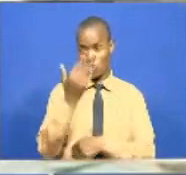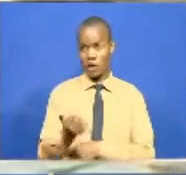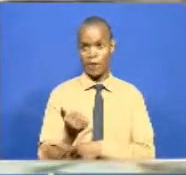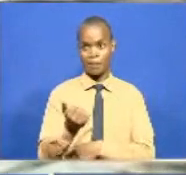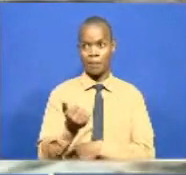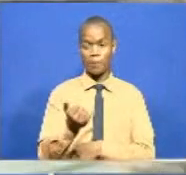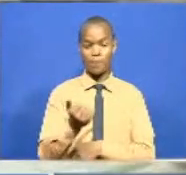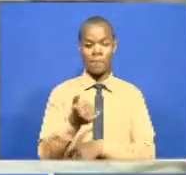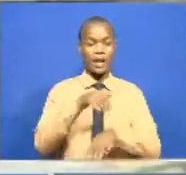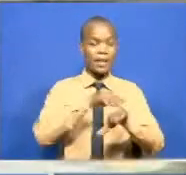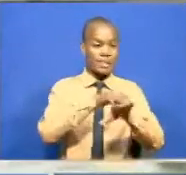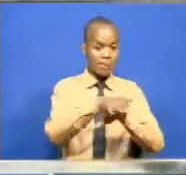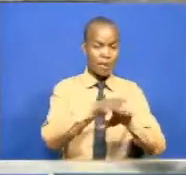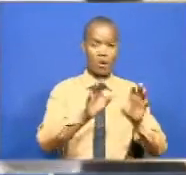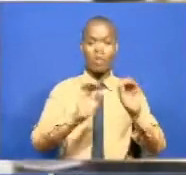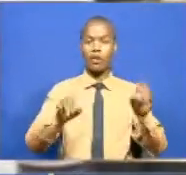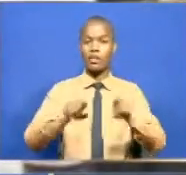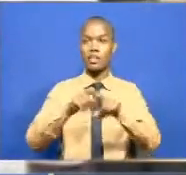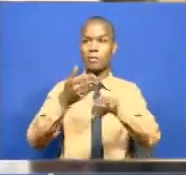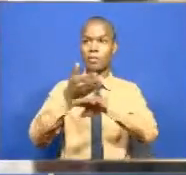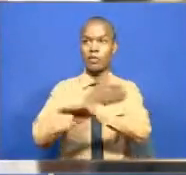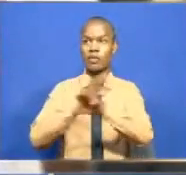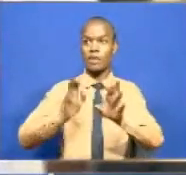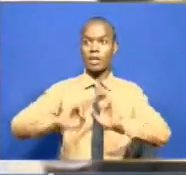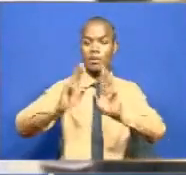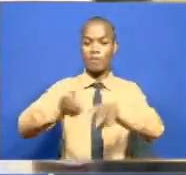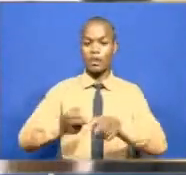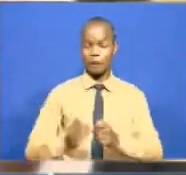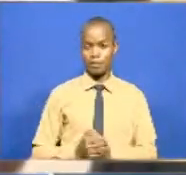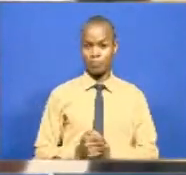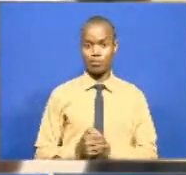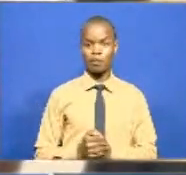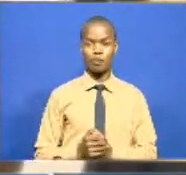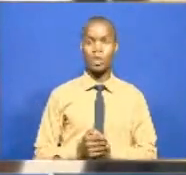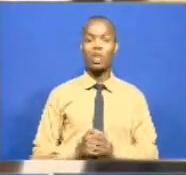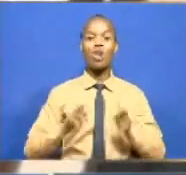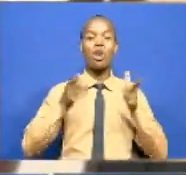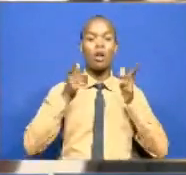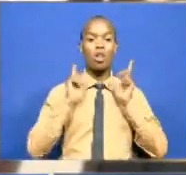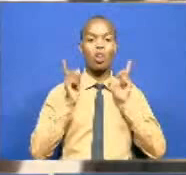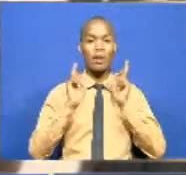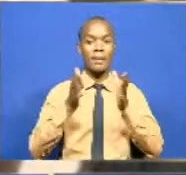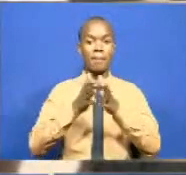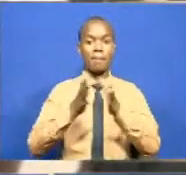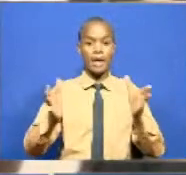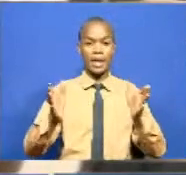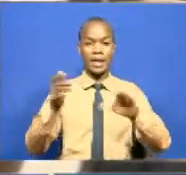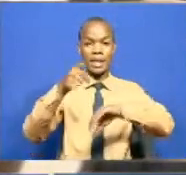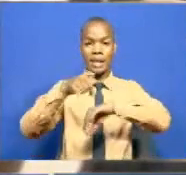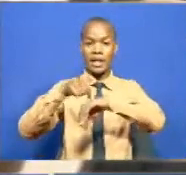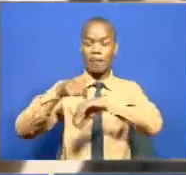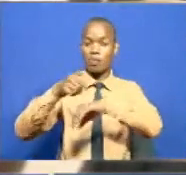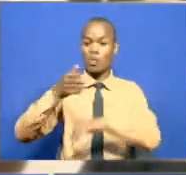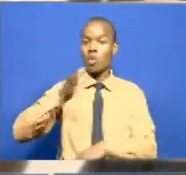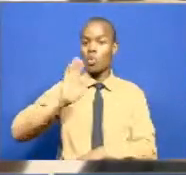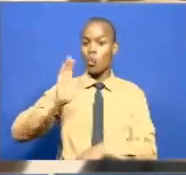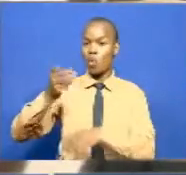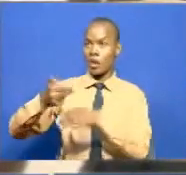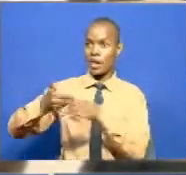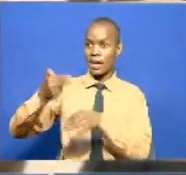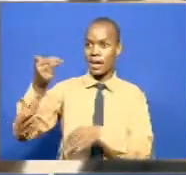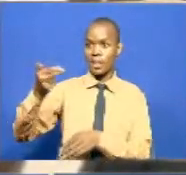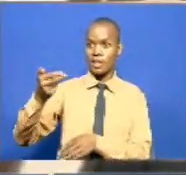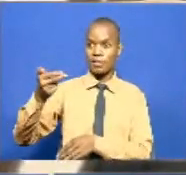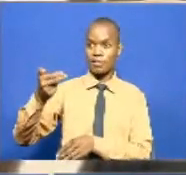the slippery ramp as earlier reported. Magari makubwa kama haya yanavukishwa wakati maji yako juu kabisa. Tide